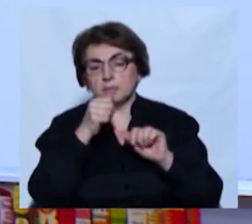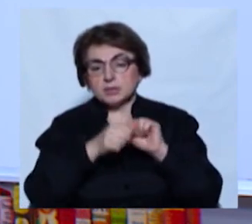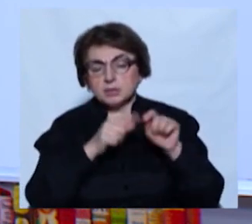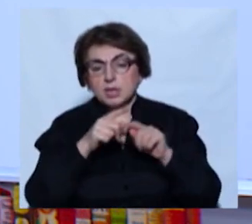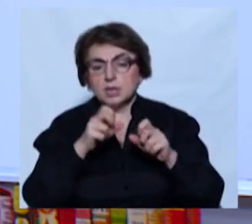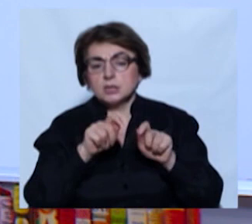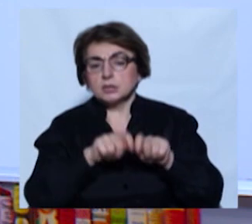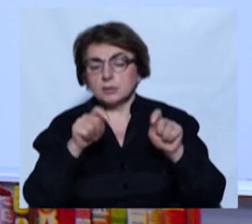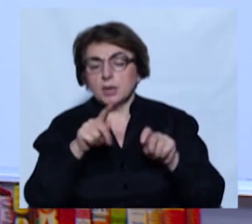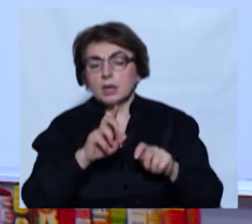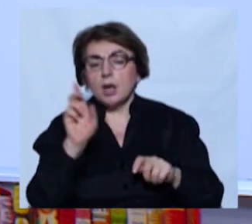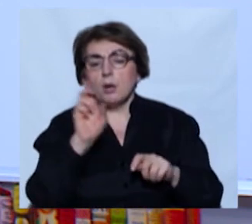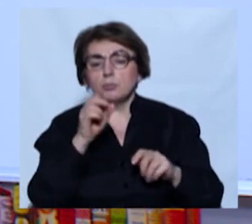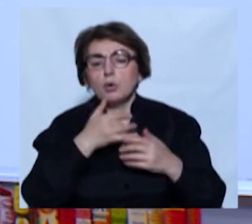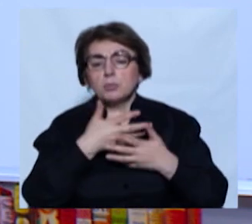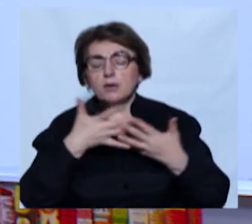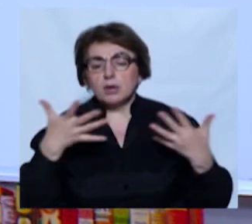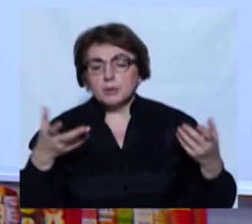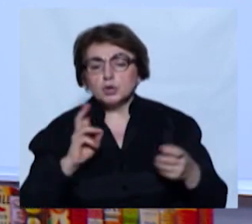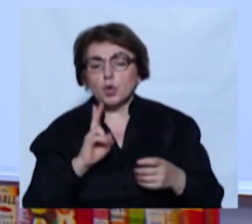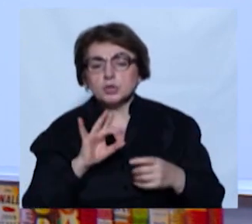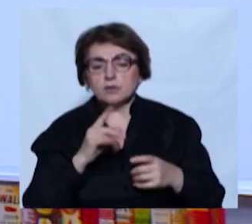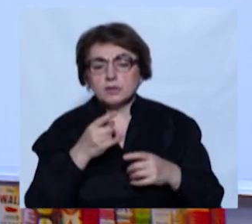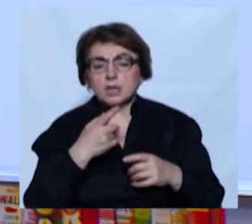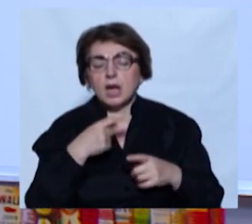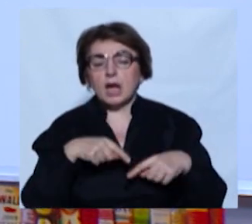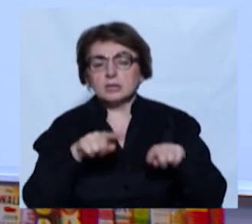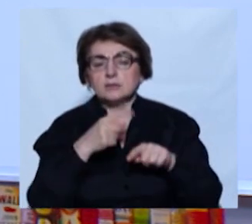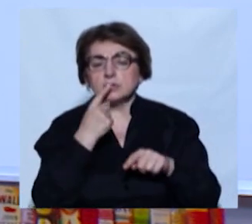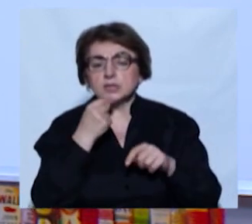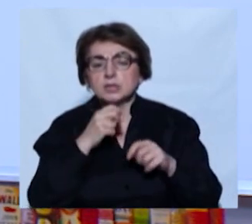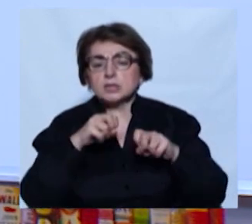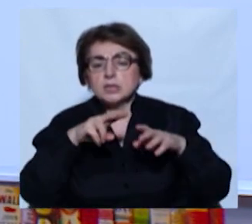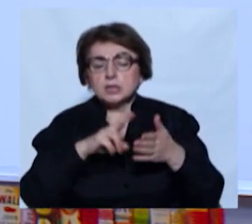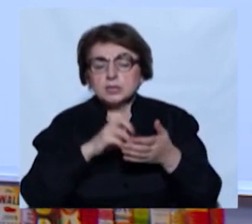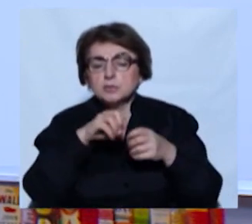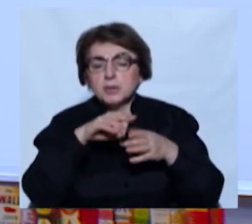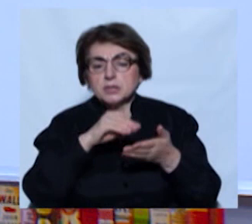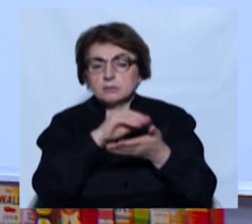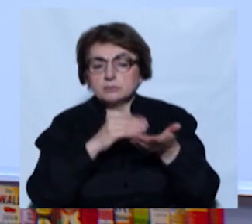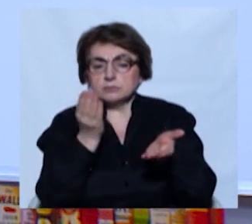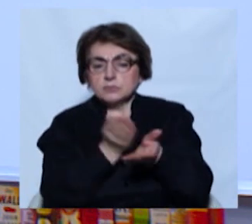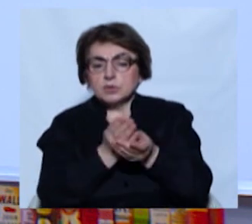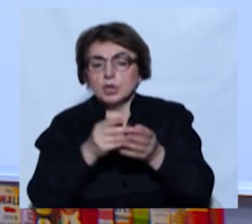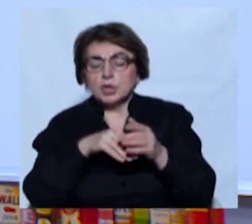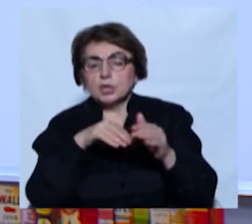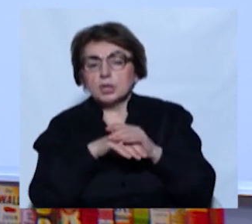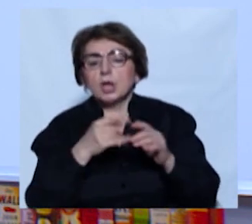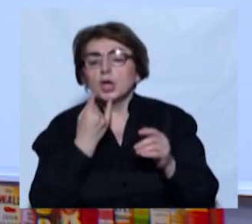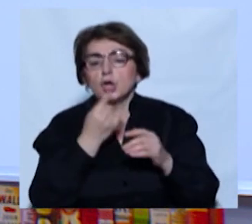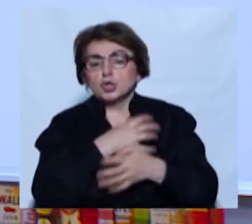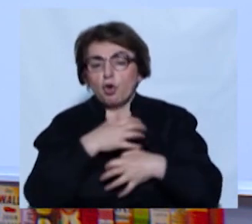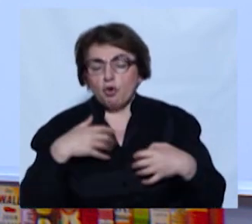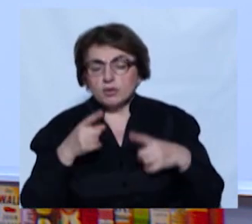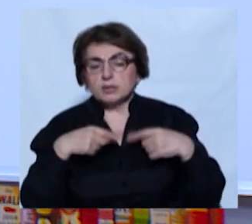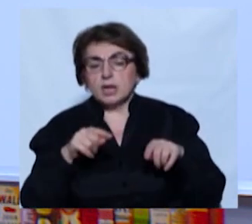ესენი ბიომრავალფეროვნების კონსერვაციას და ასევე წითელ ნუსხაში შეტანილ ცხოველთა, ფრინველთა და